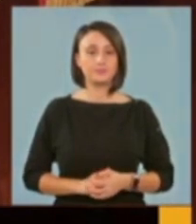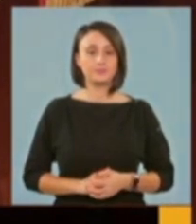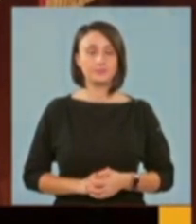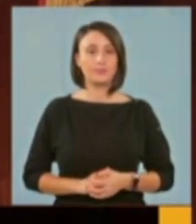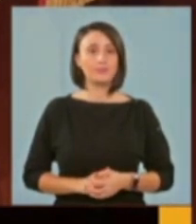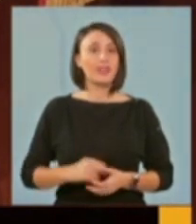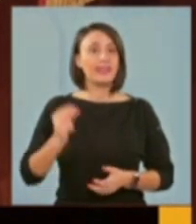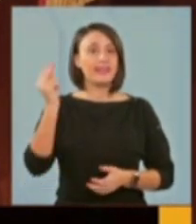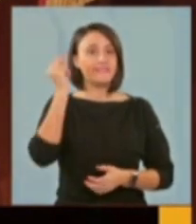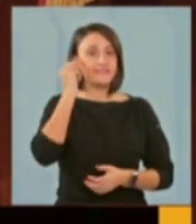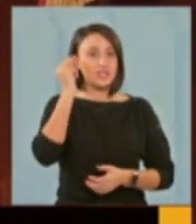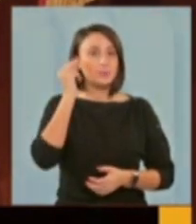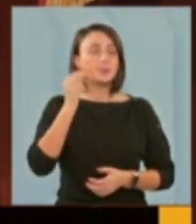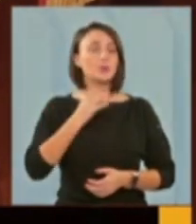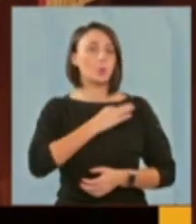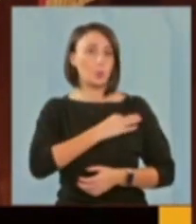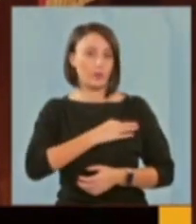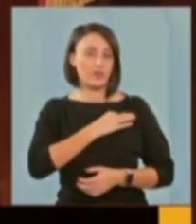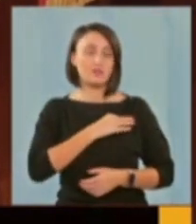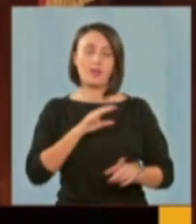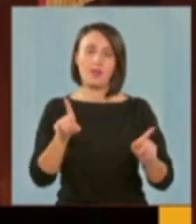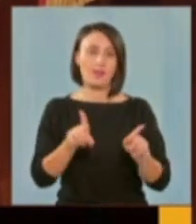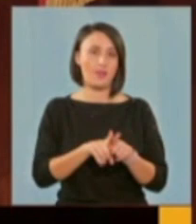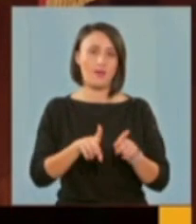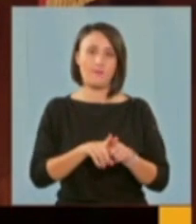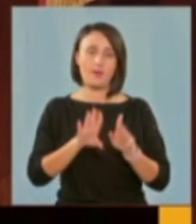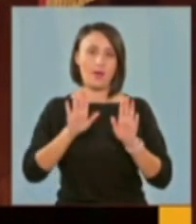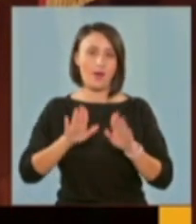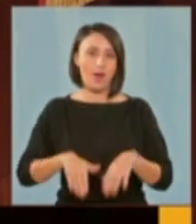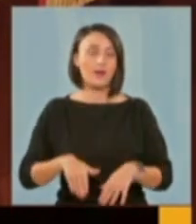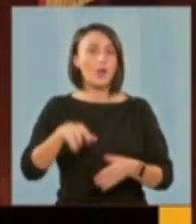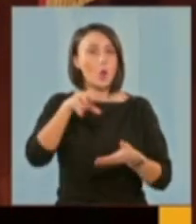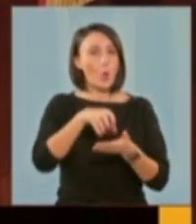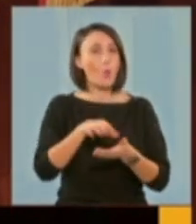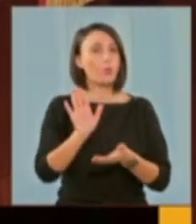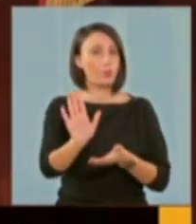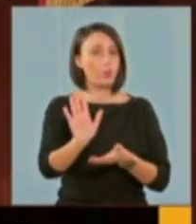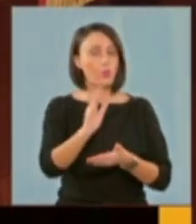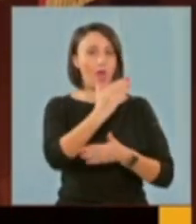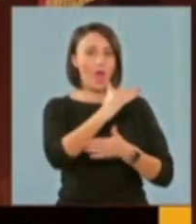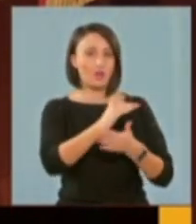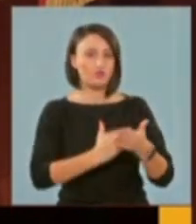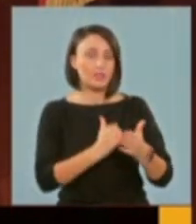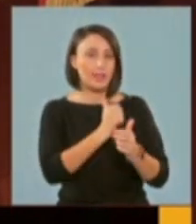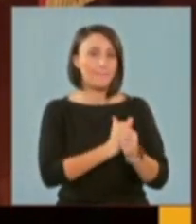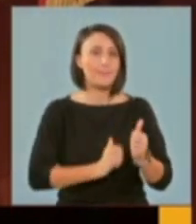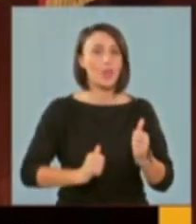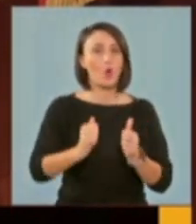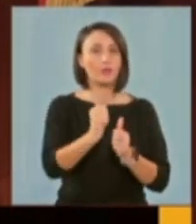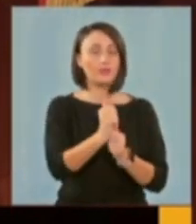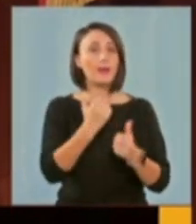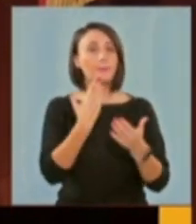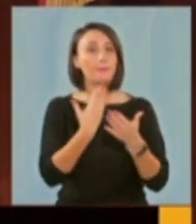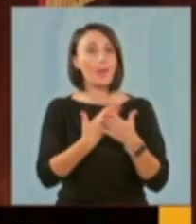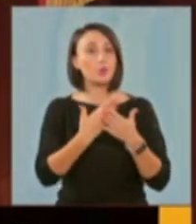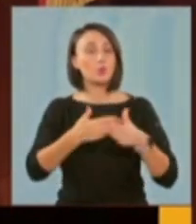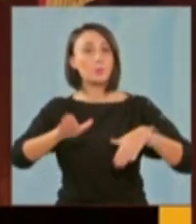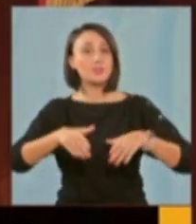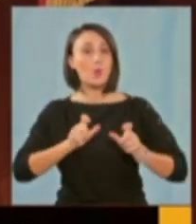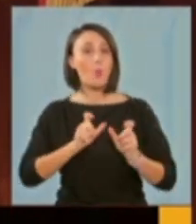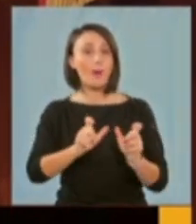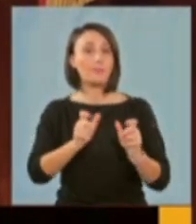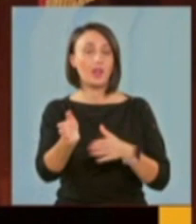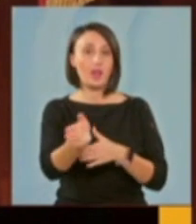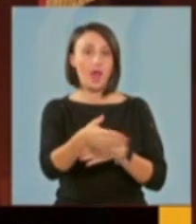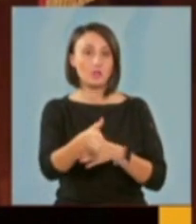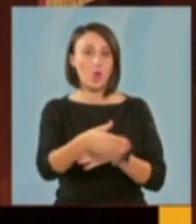Învățământul universitar are, de asemenea, locul lui în agenda de priorități a Ministerului Apărării